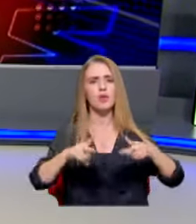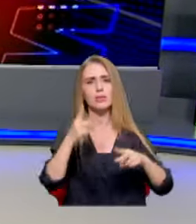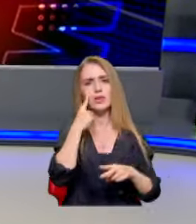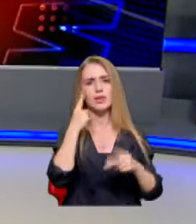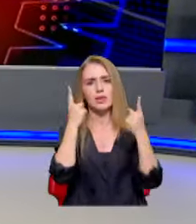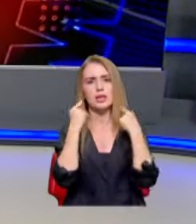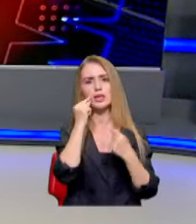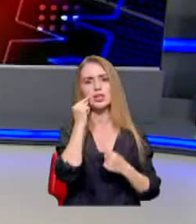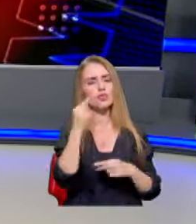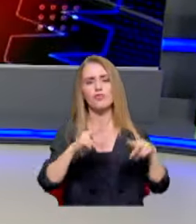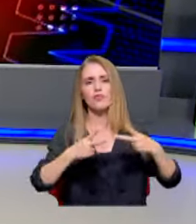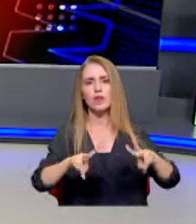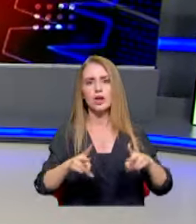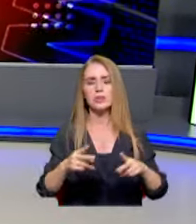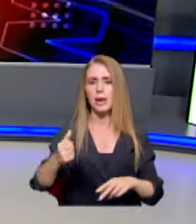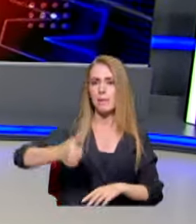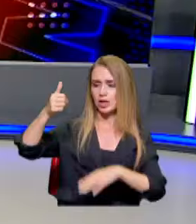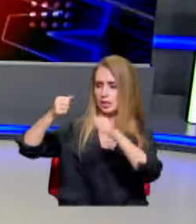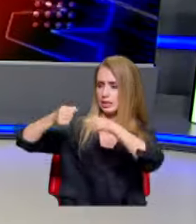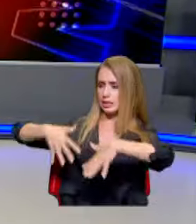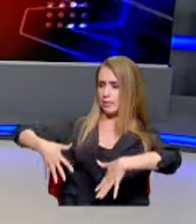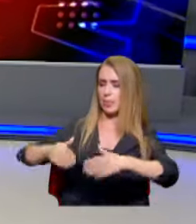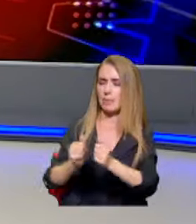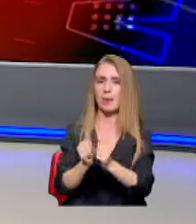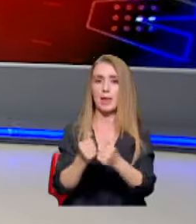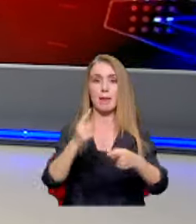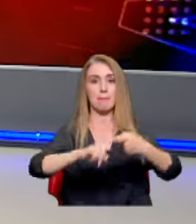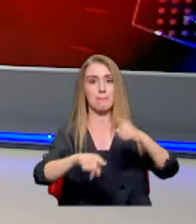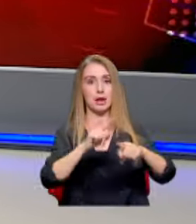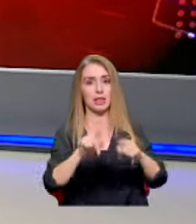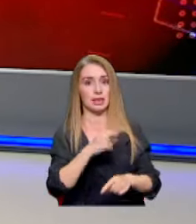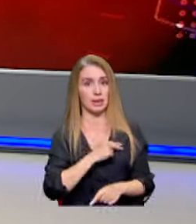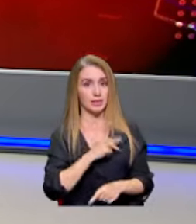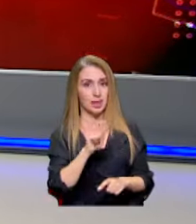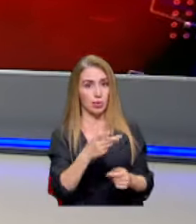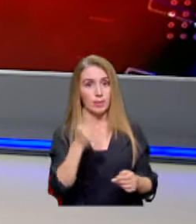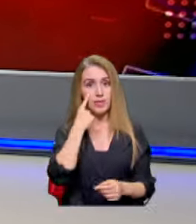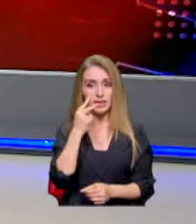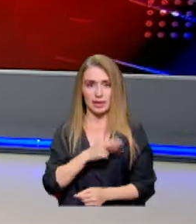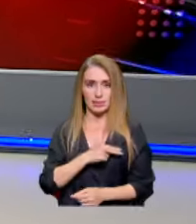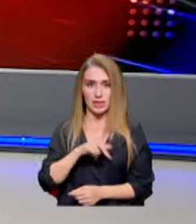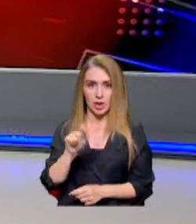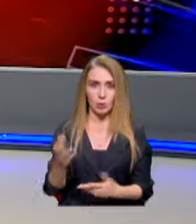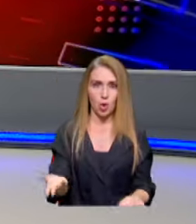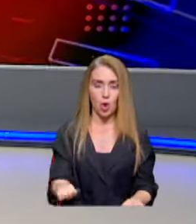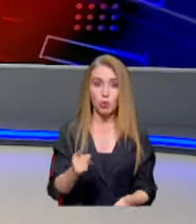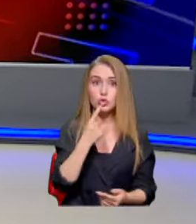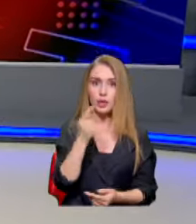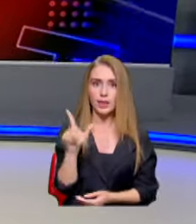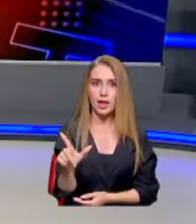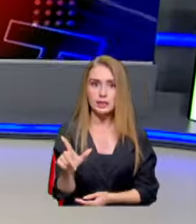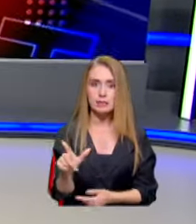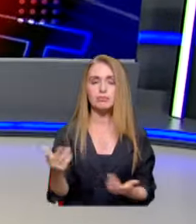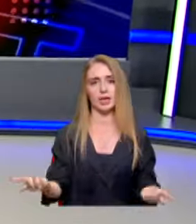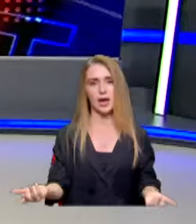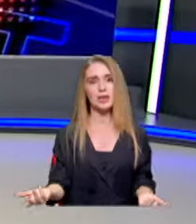yetkilisi artık başkanlık sistemi ile beraber hem partilerini temsil ediyorlar Hem Devleti temsil ediyorlar bunu vurgulamak gerekir